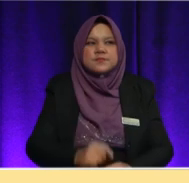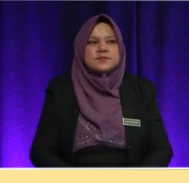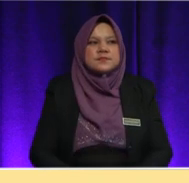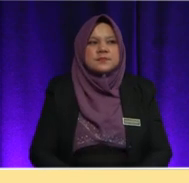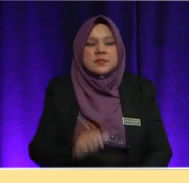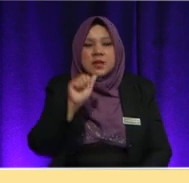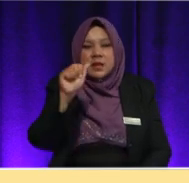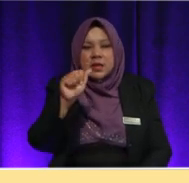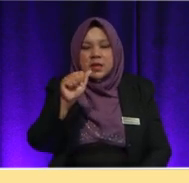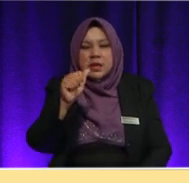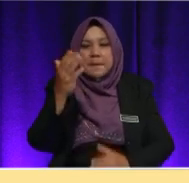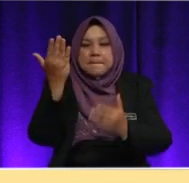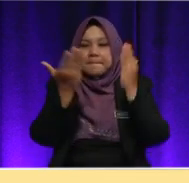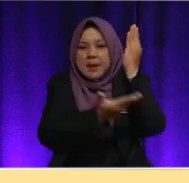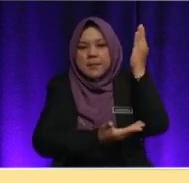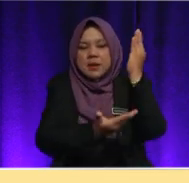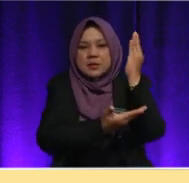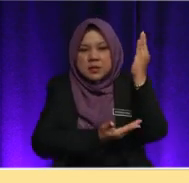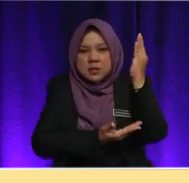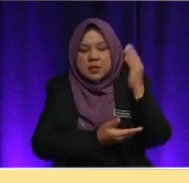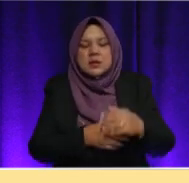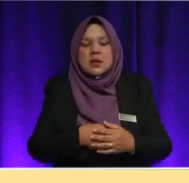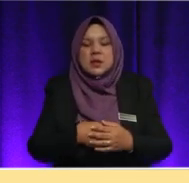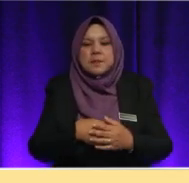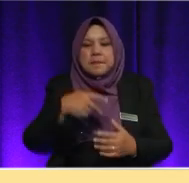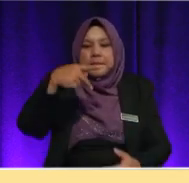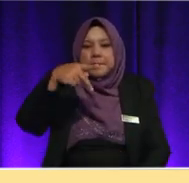Adakah kegiatan pembalakan Adakah MP3